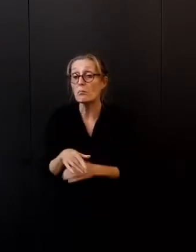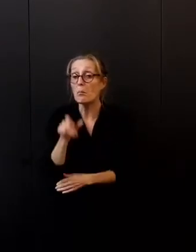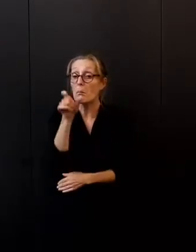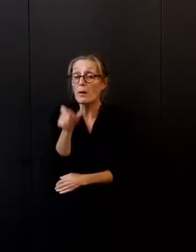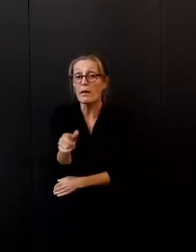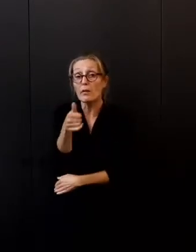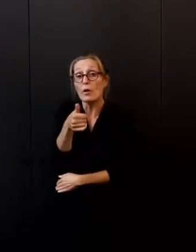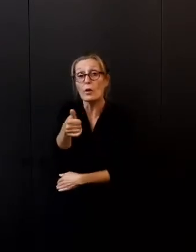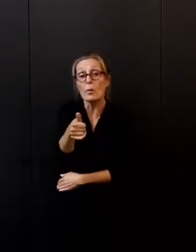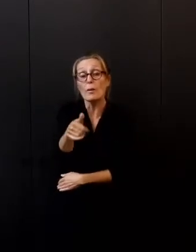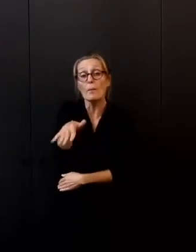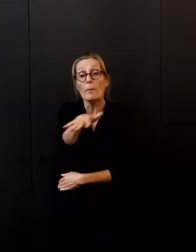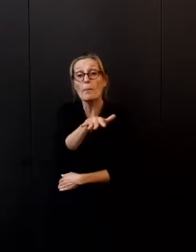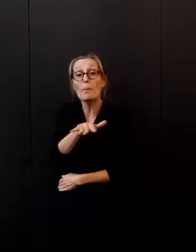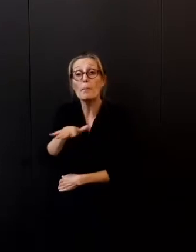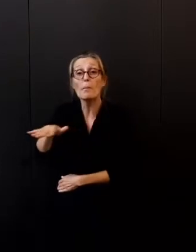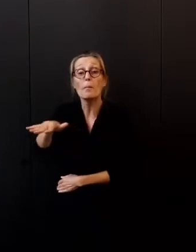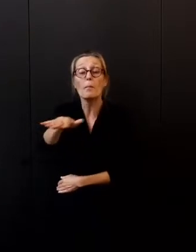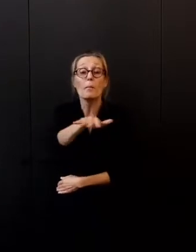utilisatrices